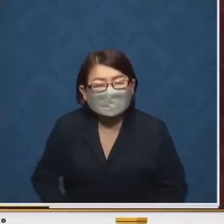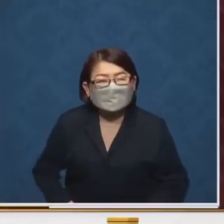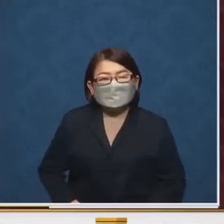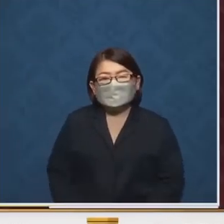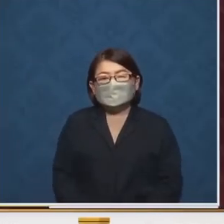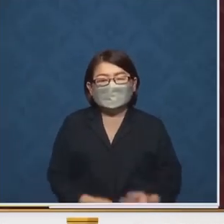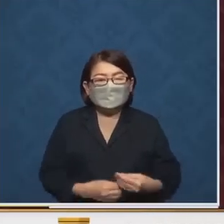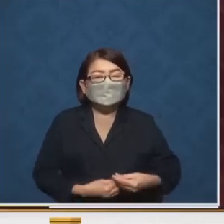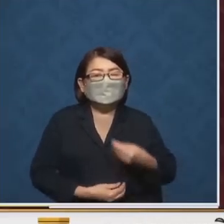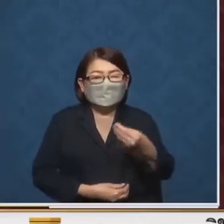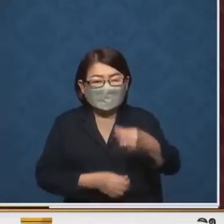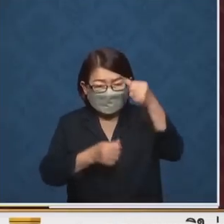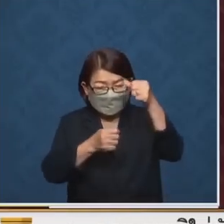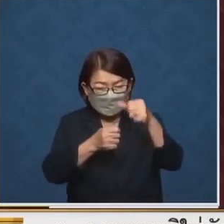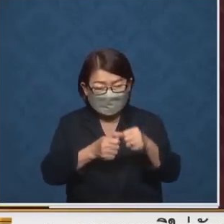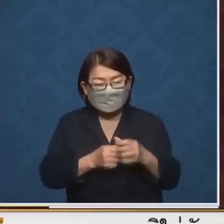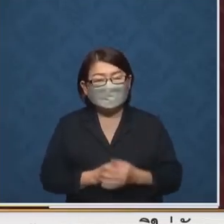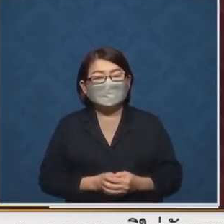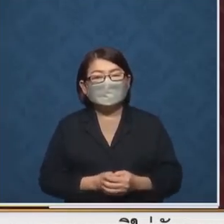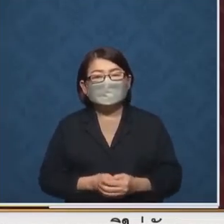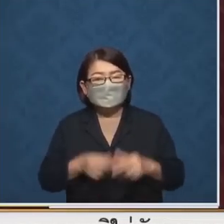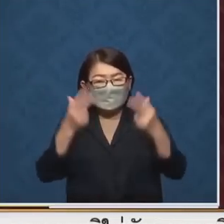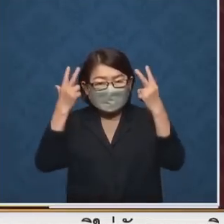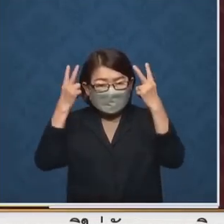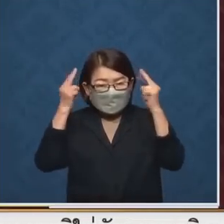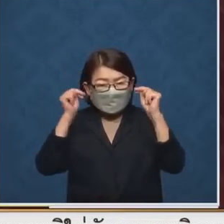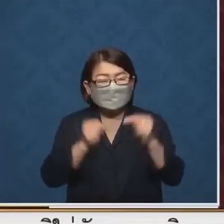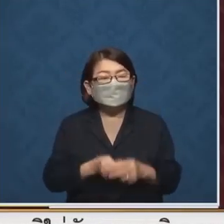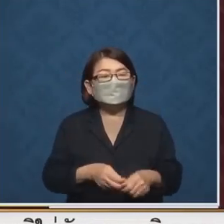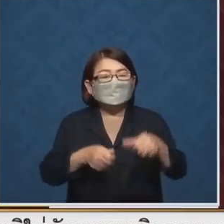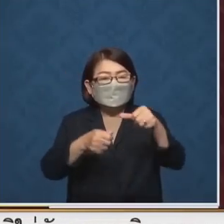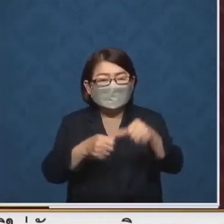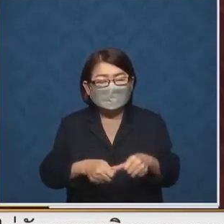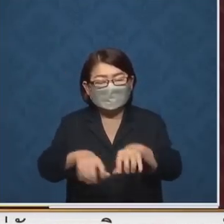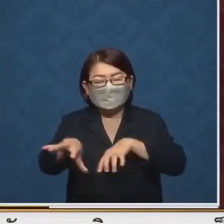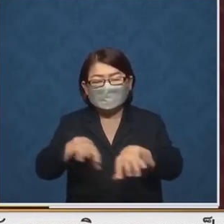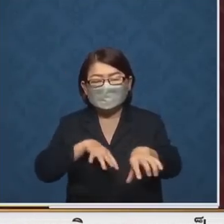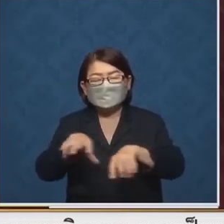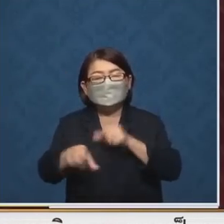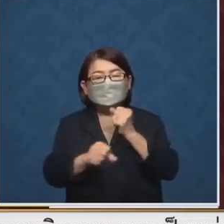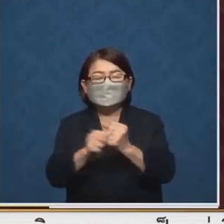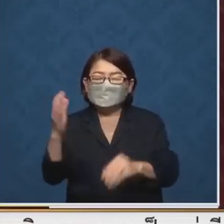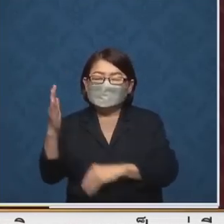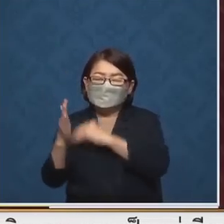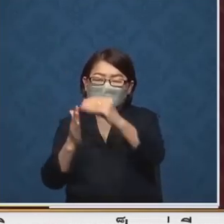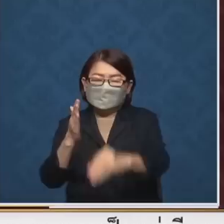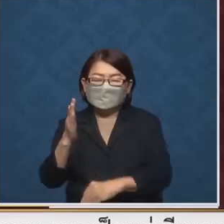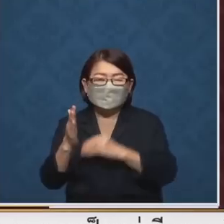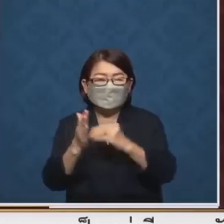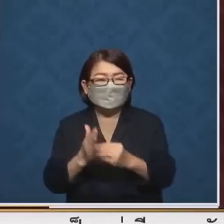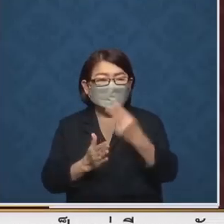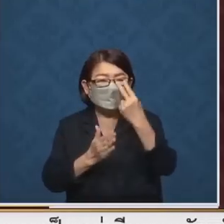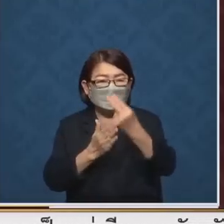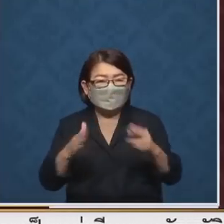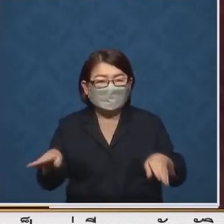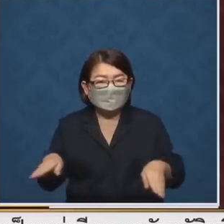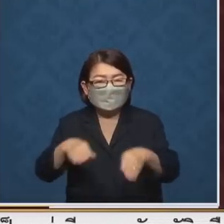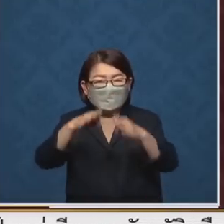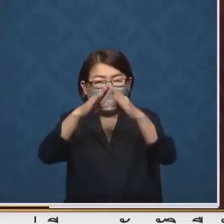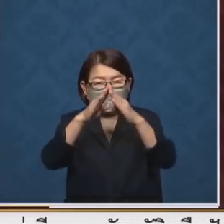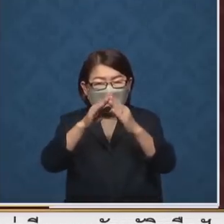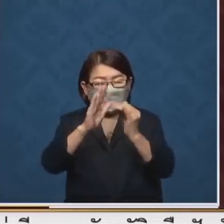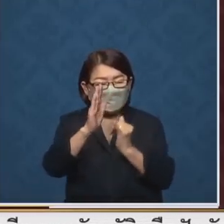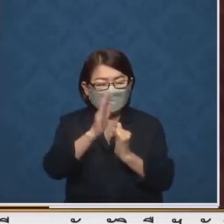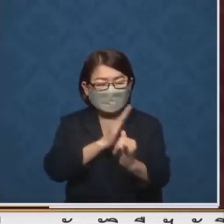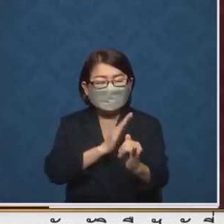ประวัตศาชิ้นายกรัฒมตรีที่อยู่ปริหารประเทศจนกะทั่งเมนเบาสบและ